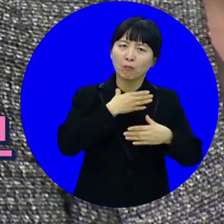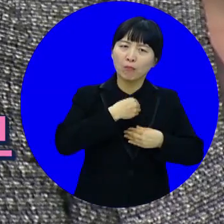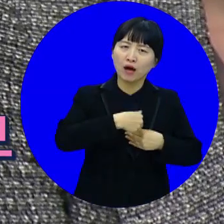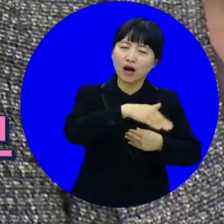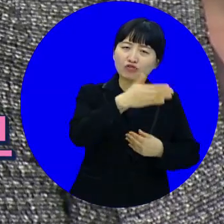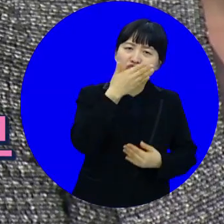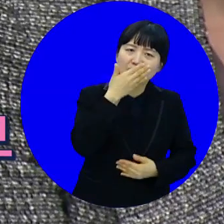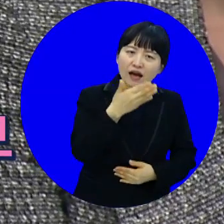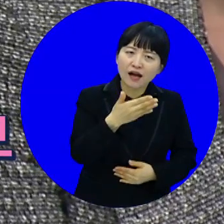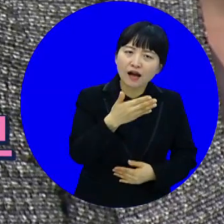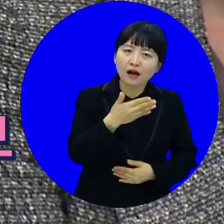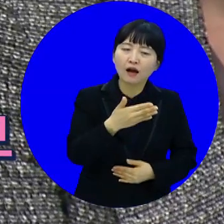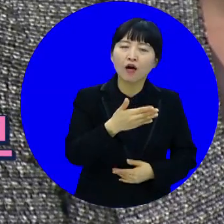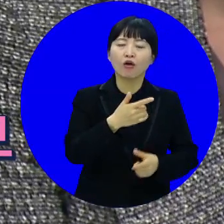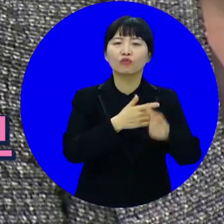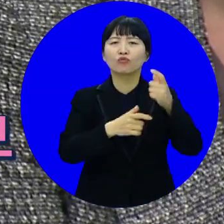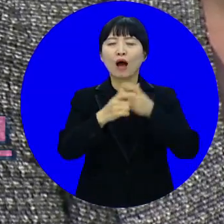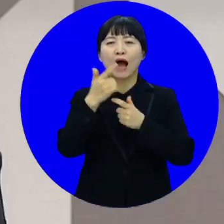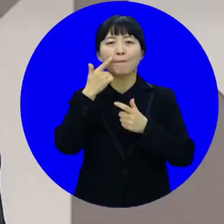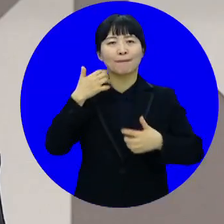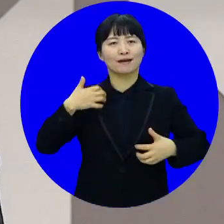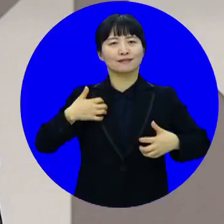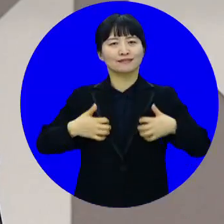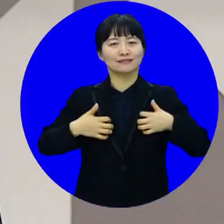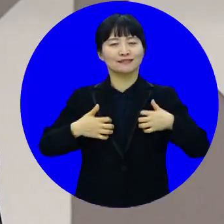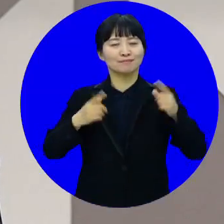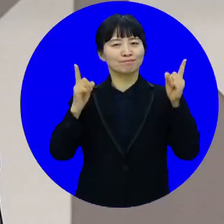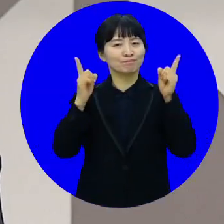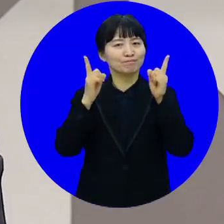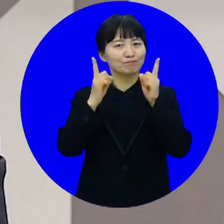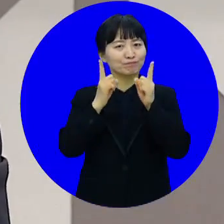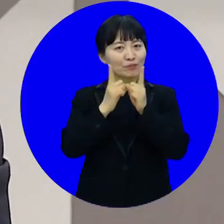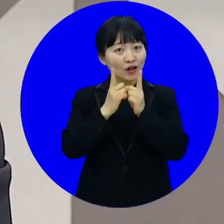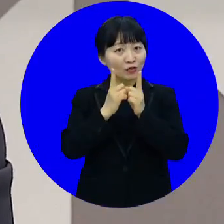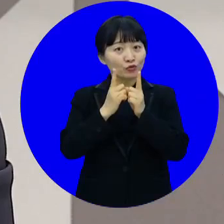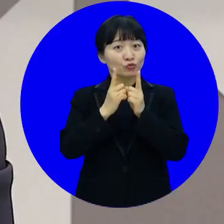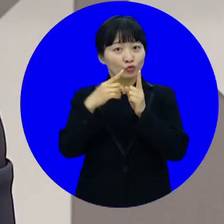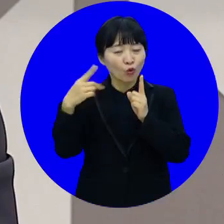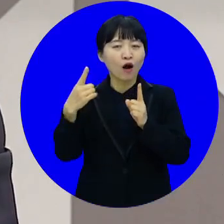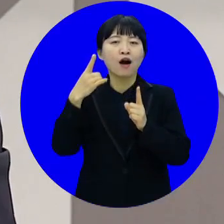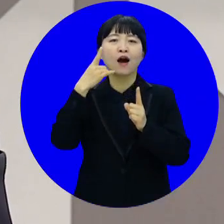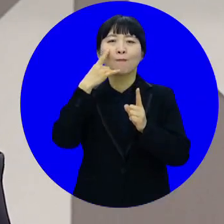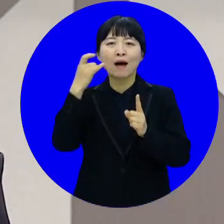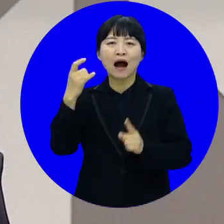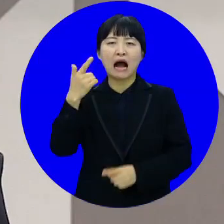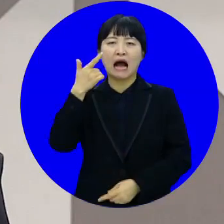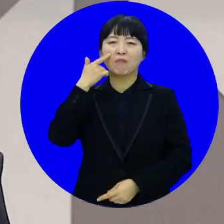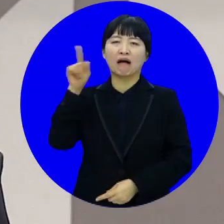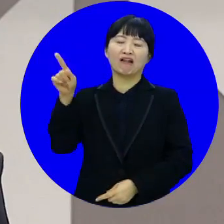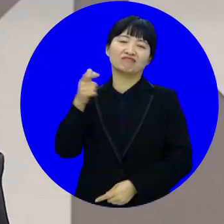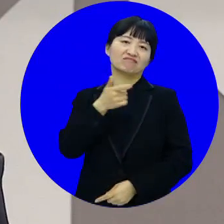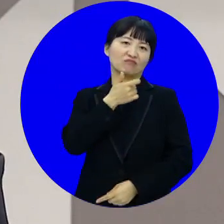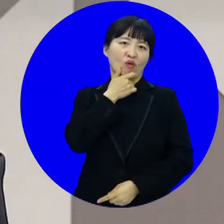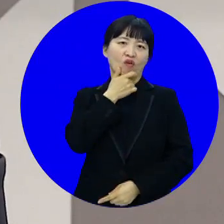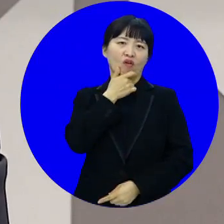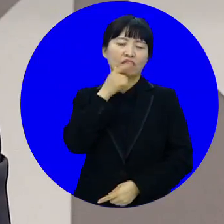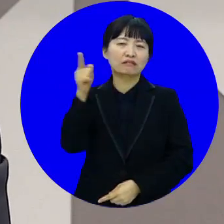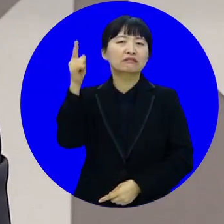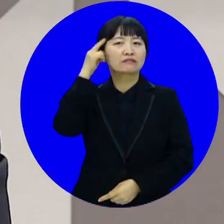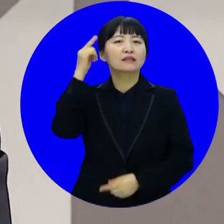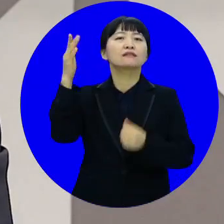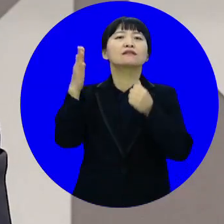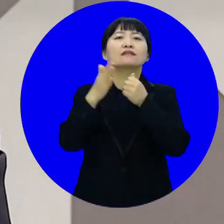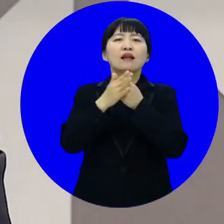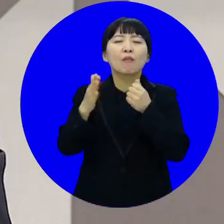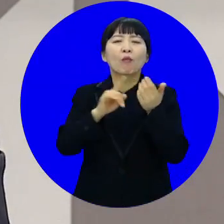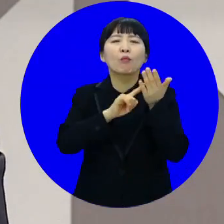있을까요? 또 나아가서는 아빠와 즐거운 면접 교섭을 하고 와서도 엄마가 아빠를 별로 탐탁지 않게 여기기